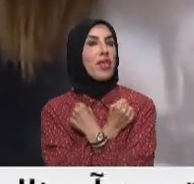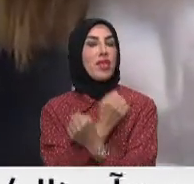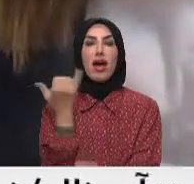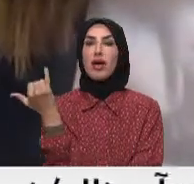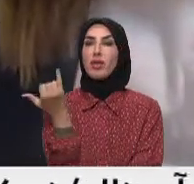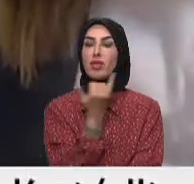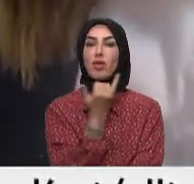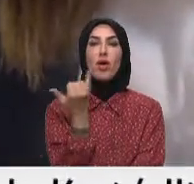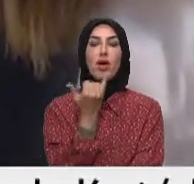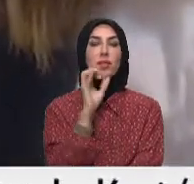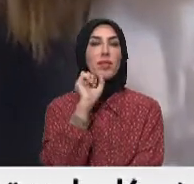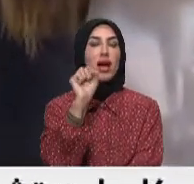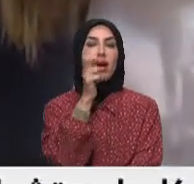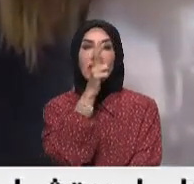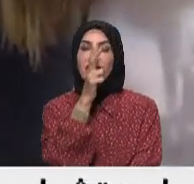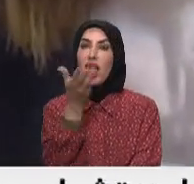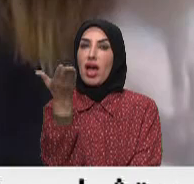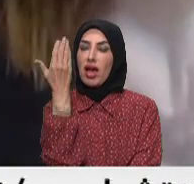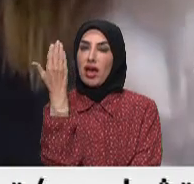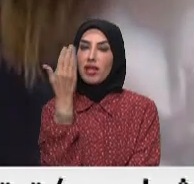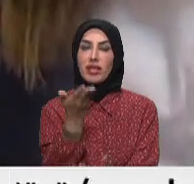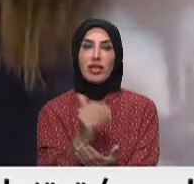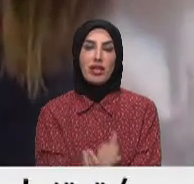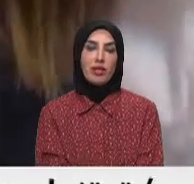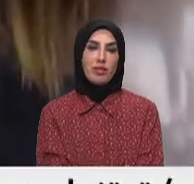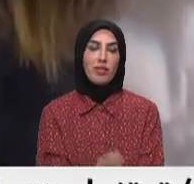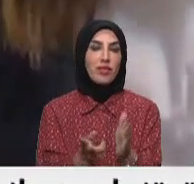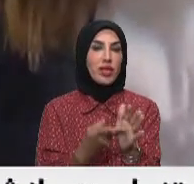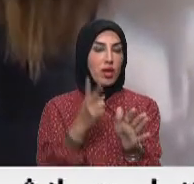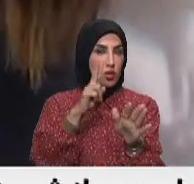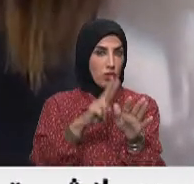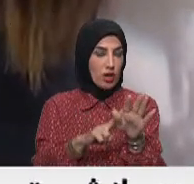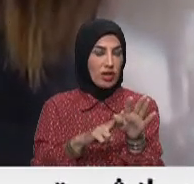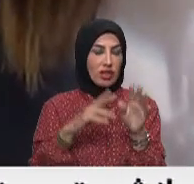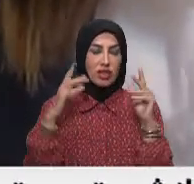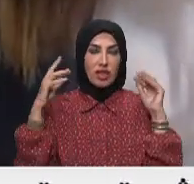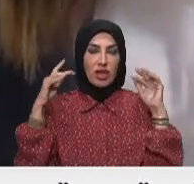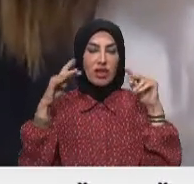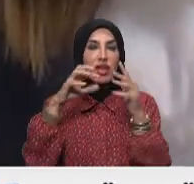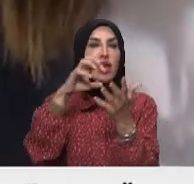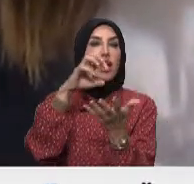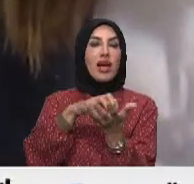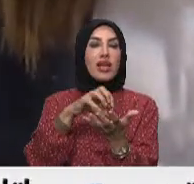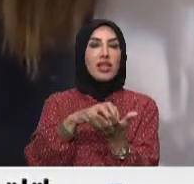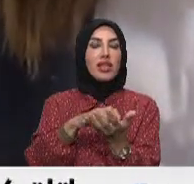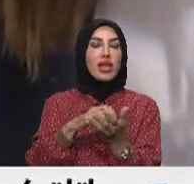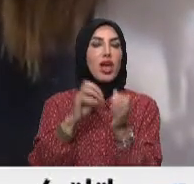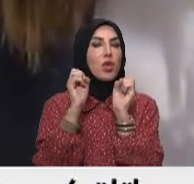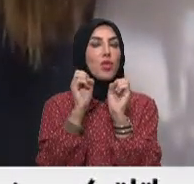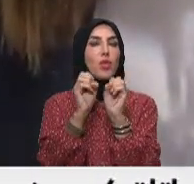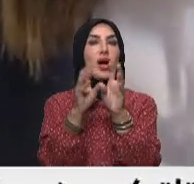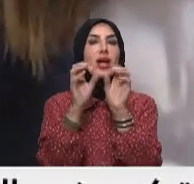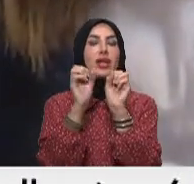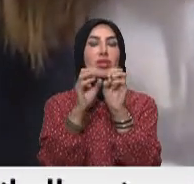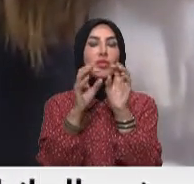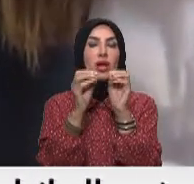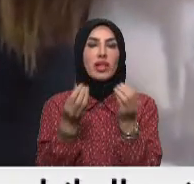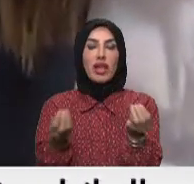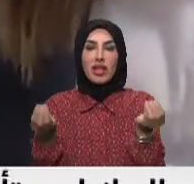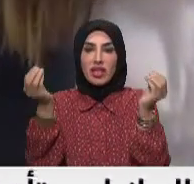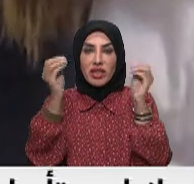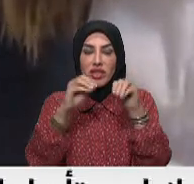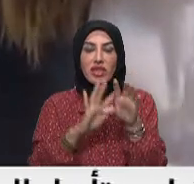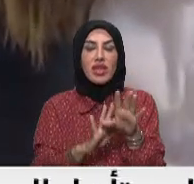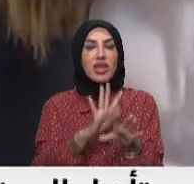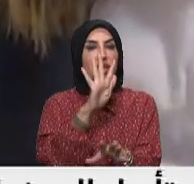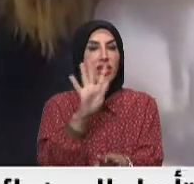آثار رومانية، هذا من جهة. من جهة النزوح، بما أن هذه المناطق هي الأكثر كثافة، لقد